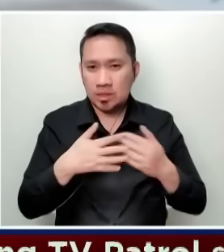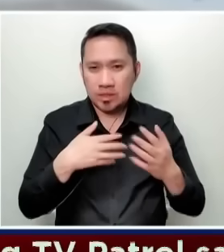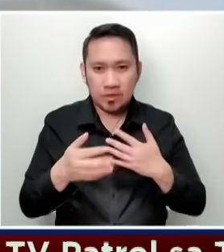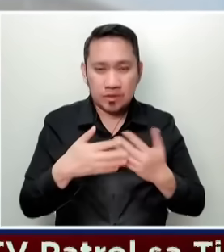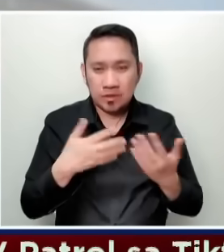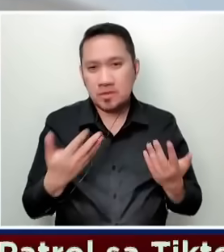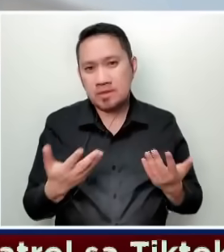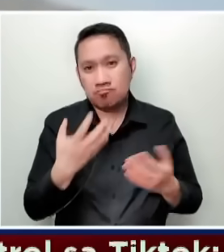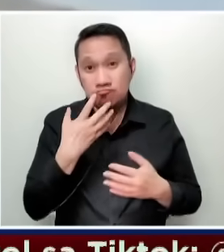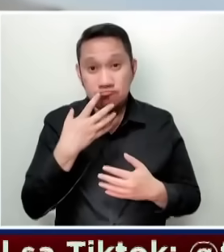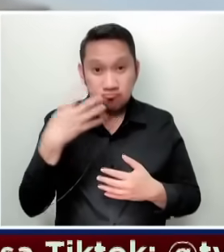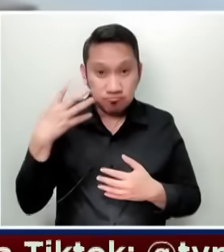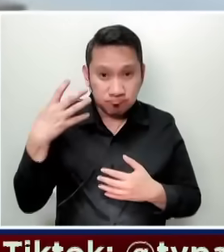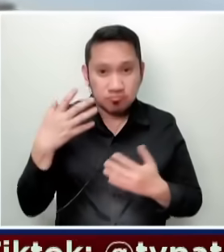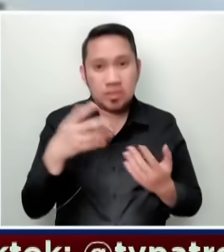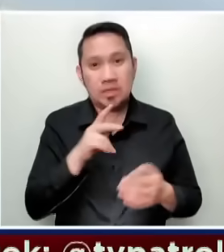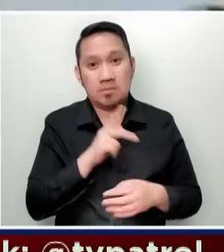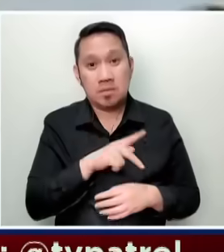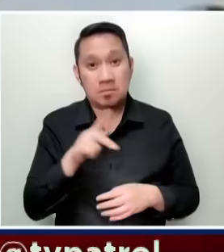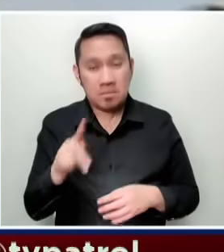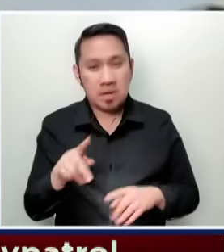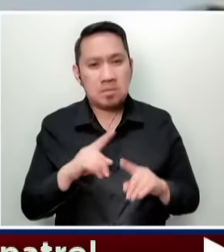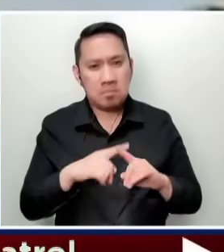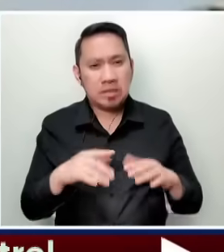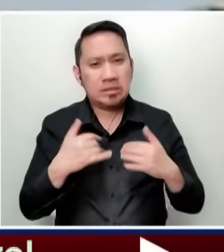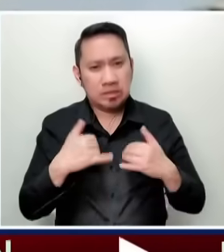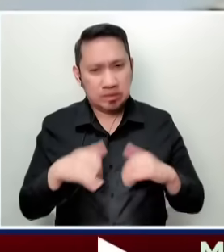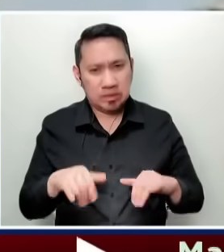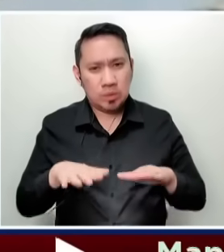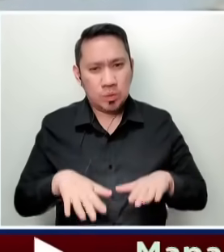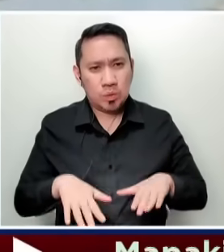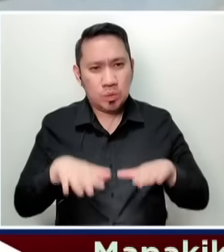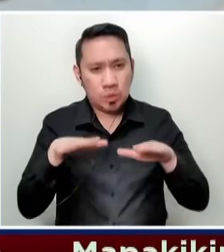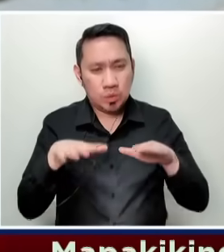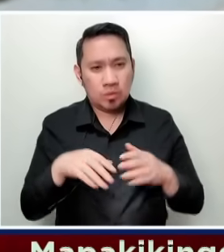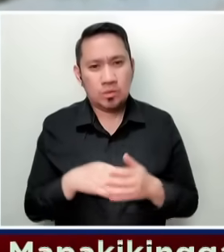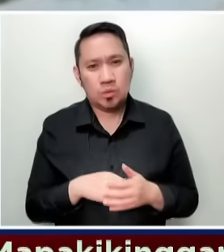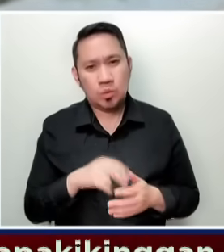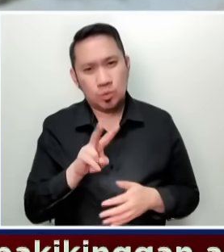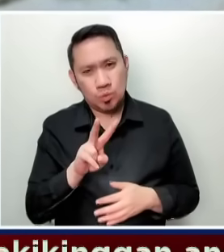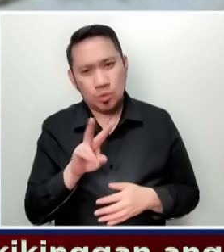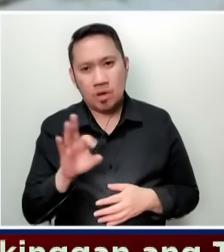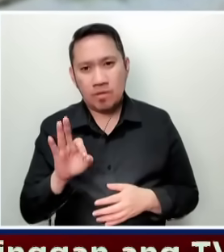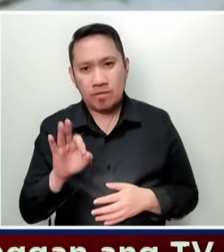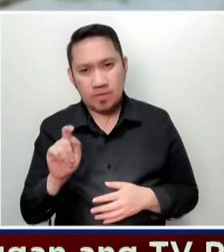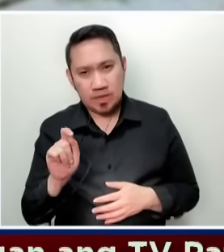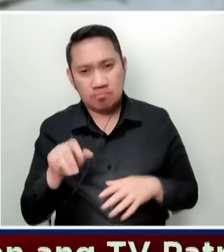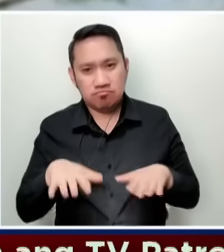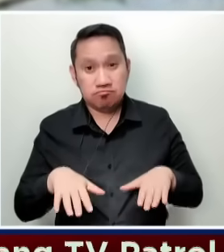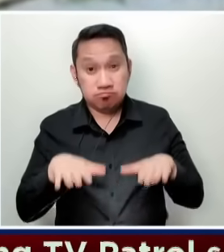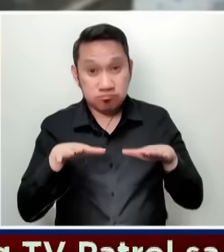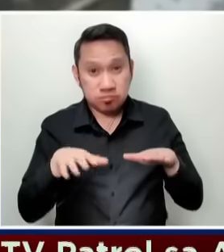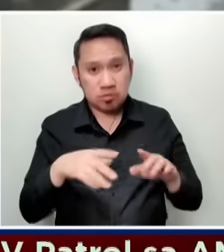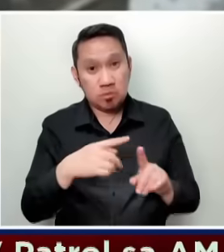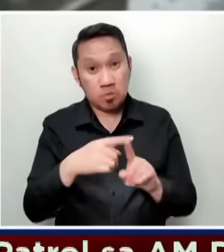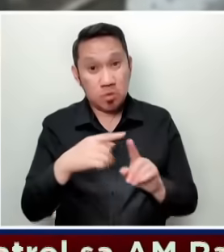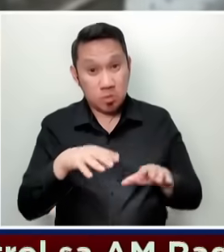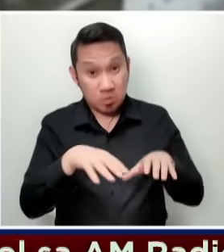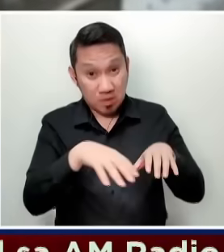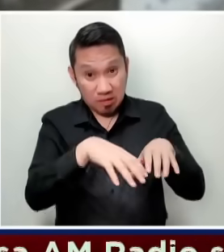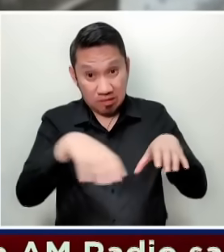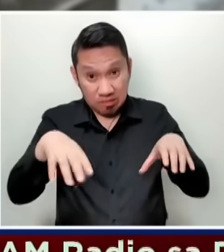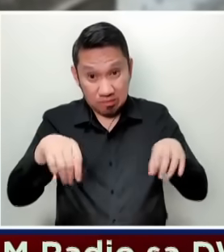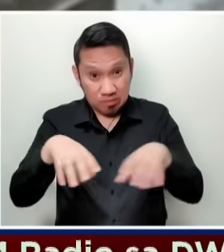San Nicolas Masantol, Pampanga, lubog pa rin sa hanggang 2 talampak ang tubig baha ang mga nicho roon. Ang